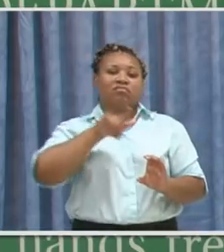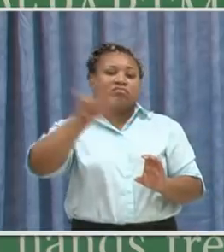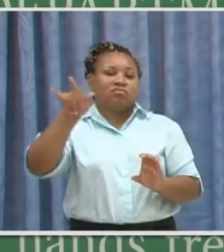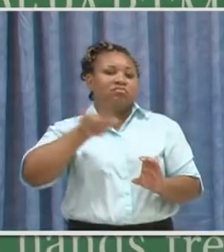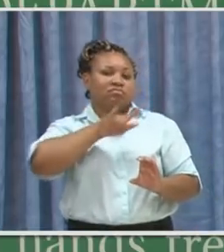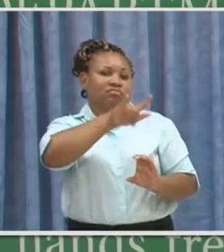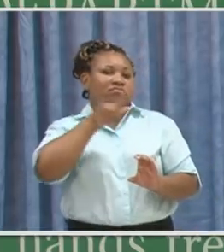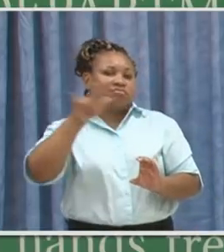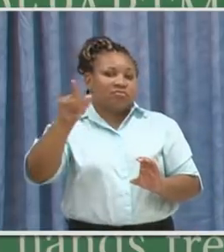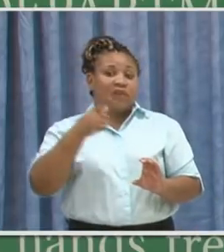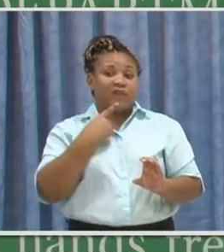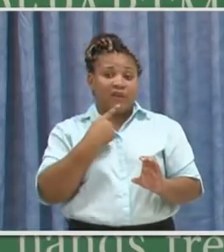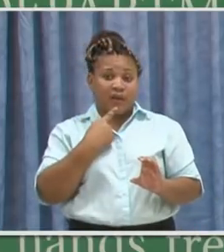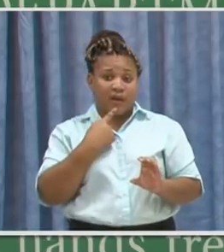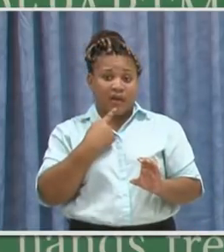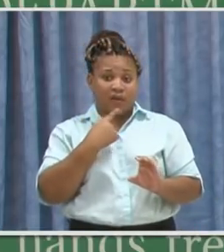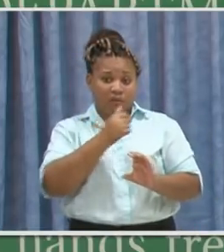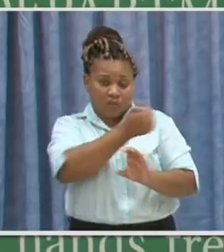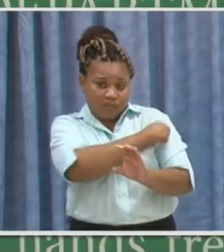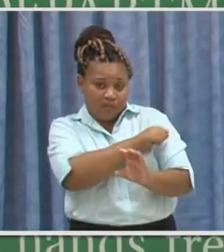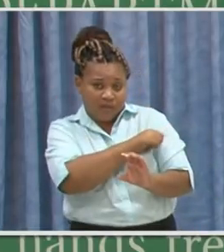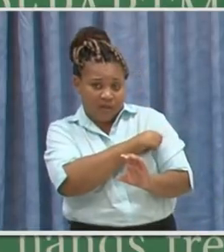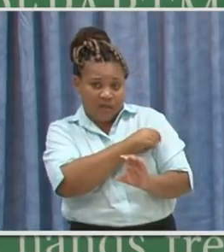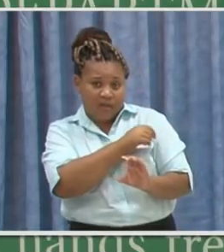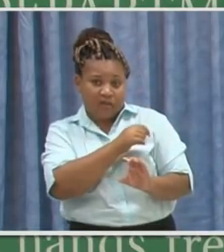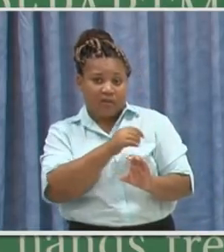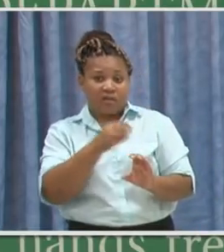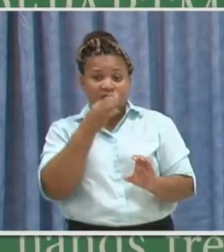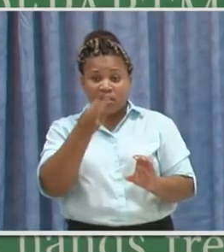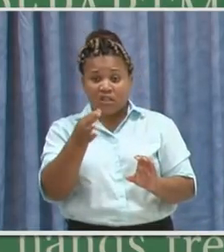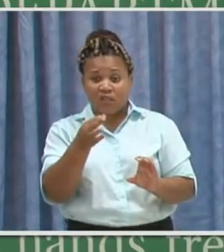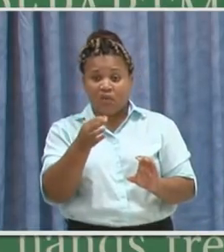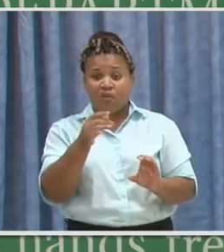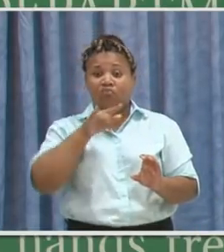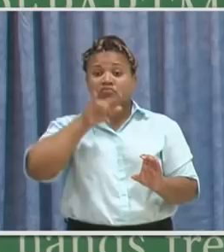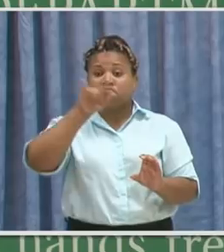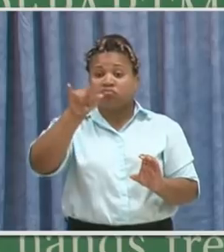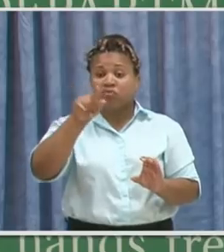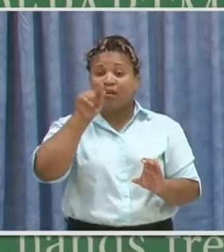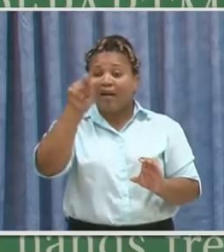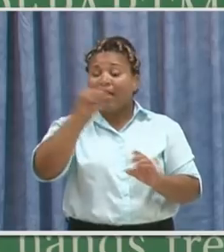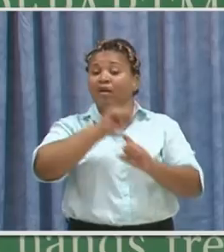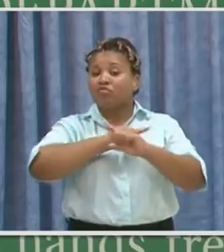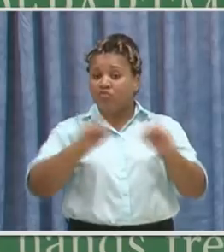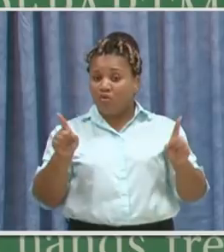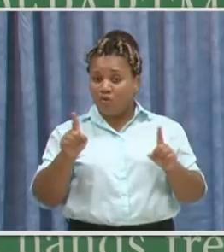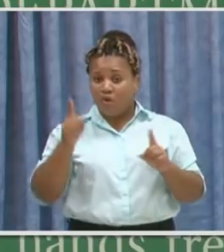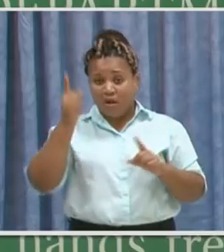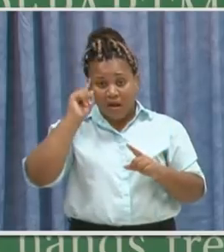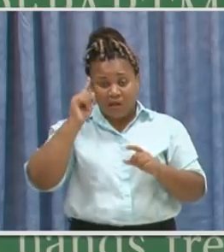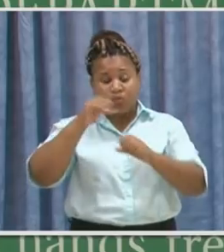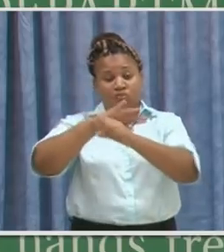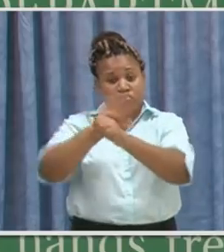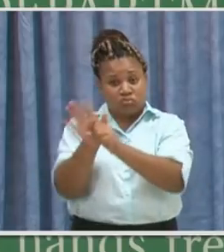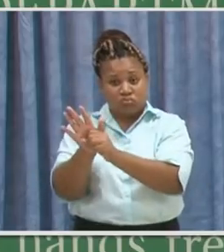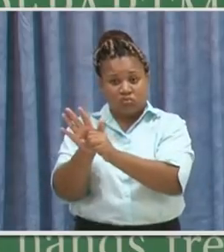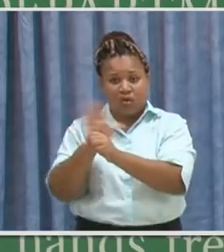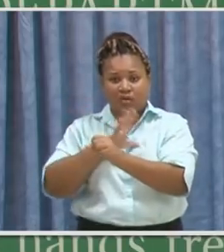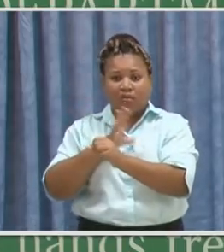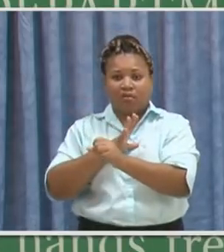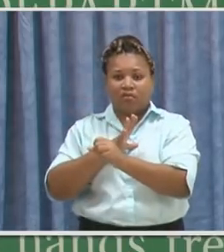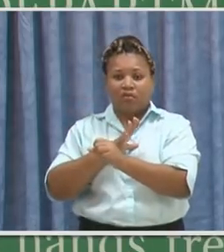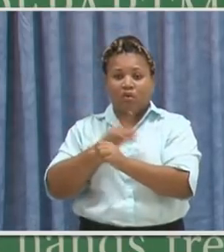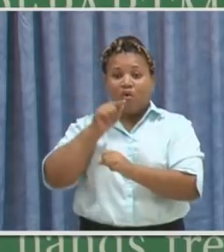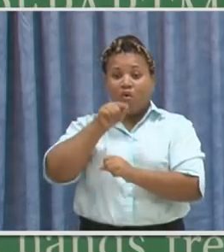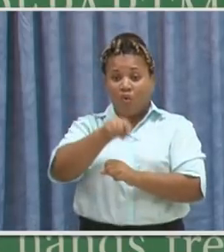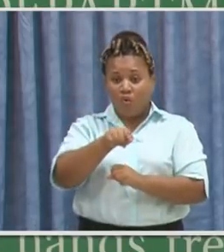ou quarantaine avant de déplacer pour aller à l'étranger à cause de against advice. Si nous mettons un